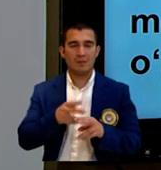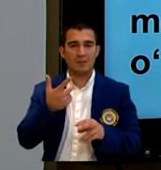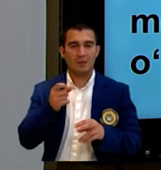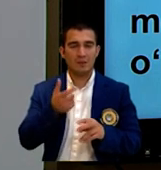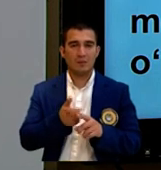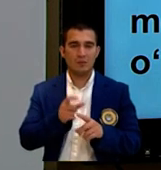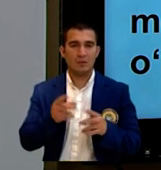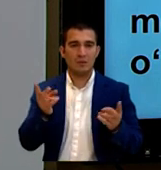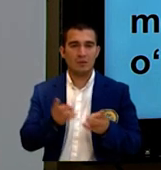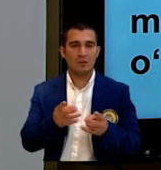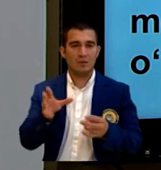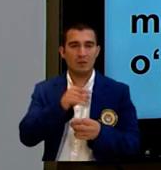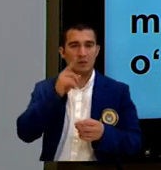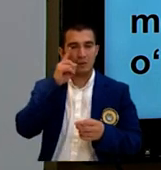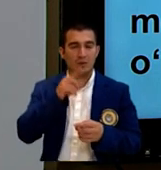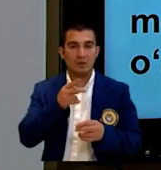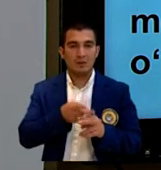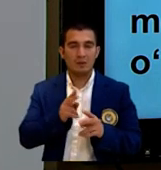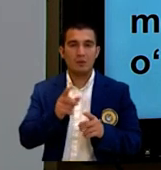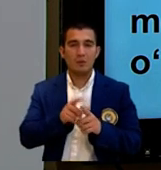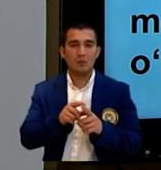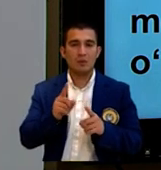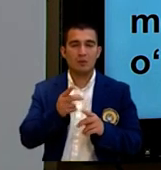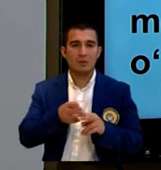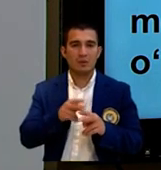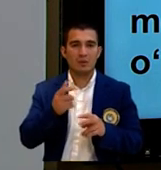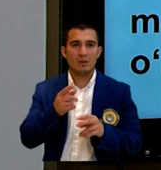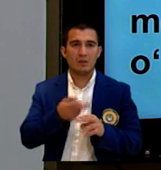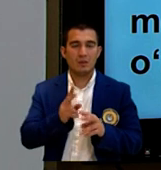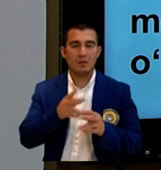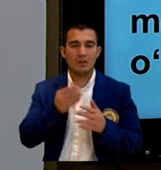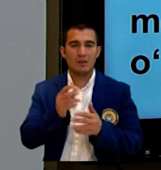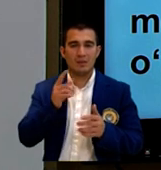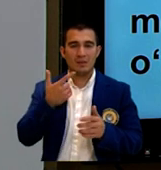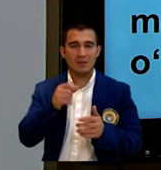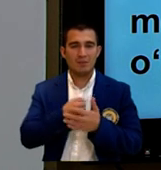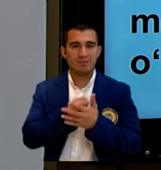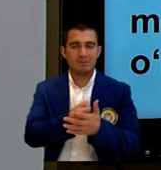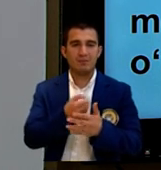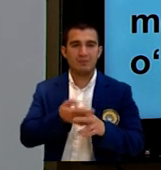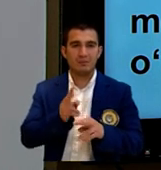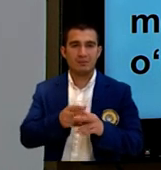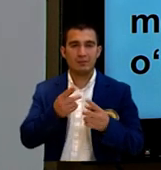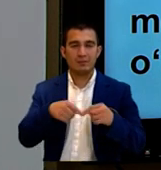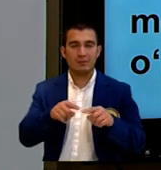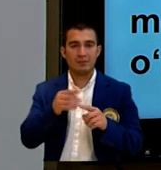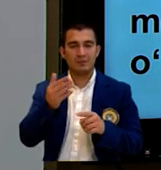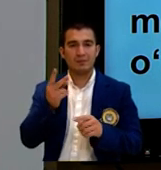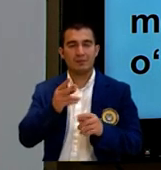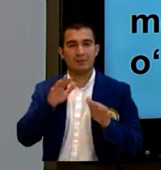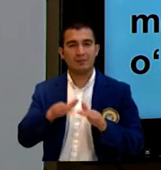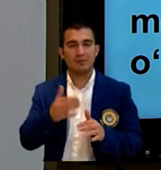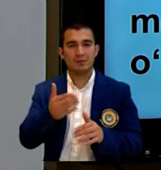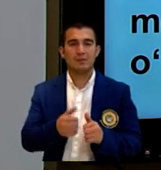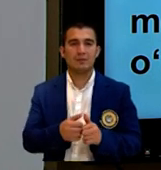o'rtacha qiymatiga to'g'ri proporsionaldir. Ya'ni gazning bosimi mana bu kinetik energiyaning o'rtachasiga to'g'ri proporsional